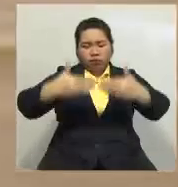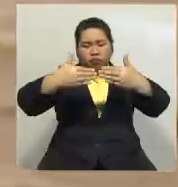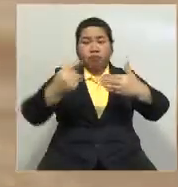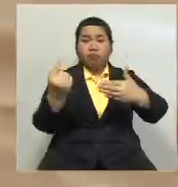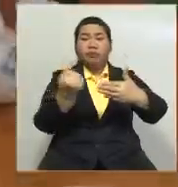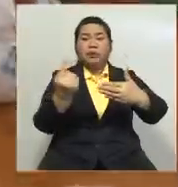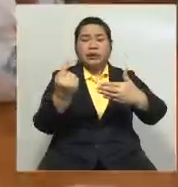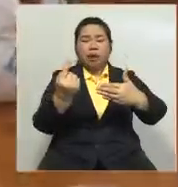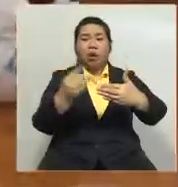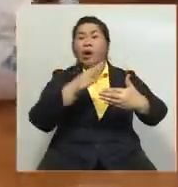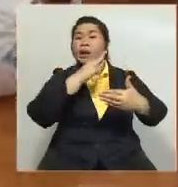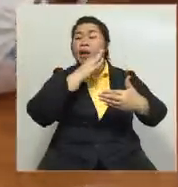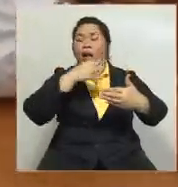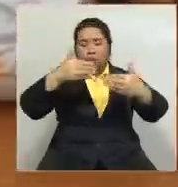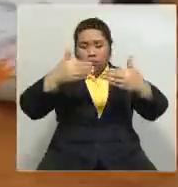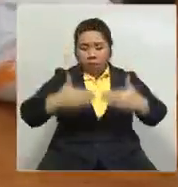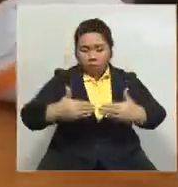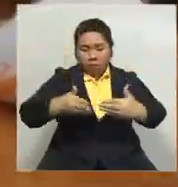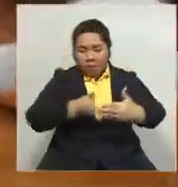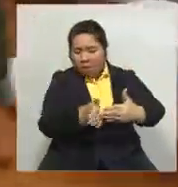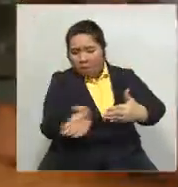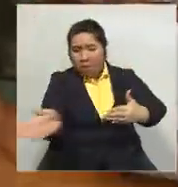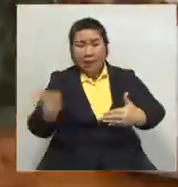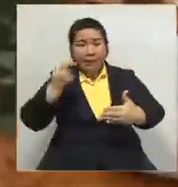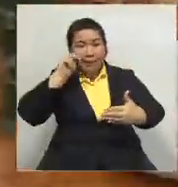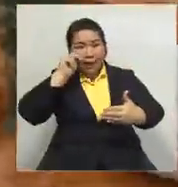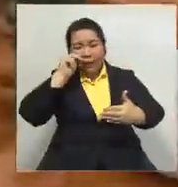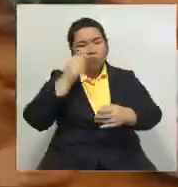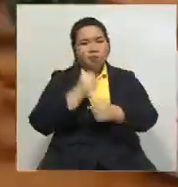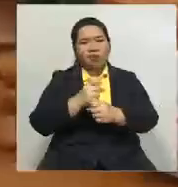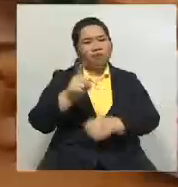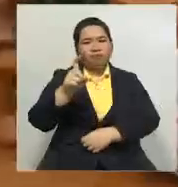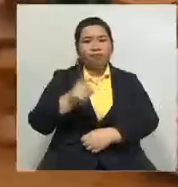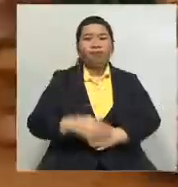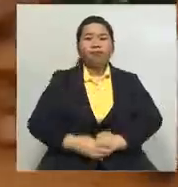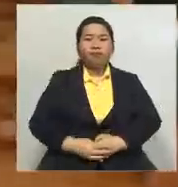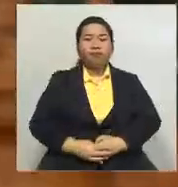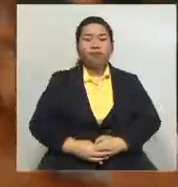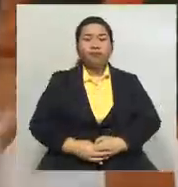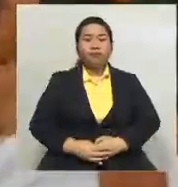เดียวดังนั้นการชะลอน้ำหรือการบายพาสน้ำลงตอนบนจึงทำไม่ได้ค่ะ